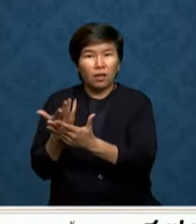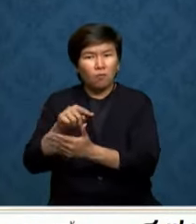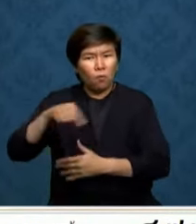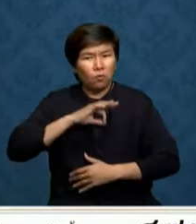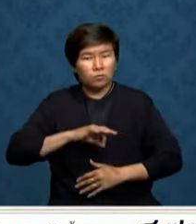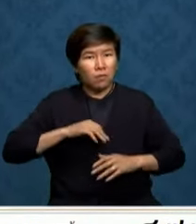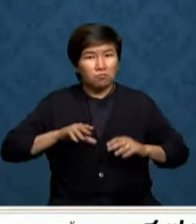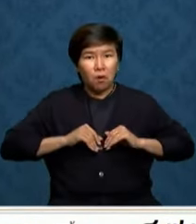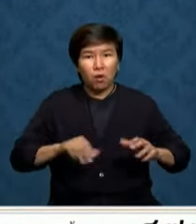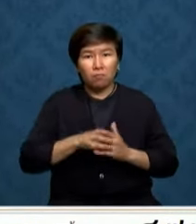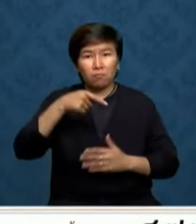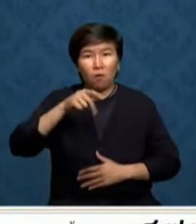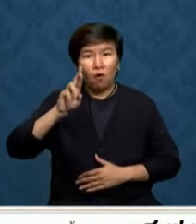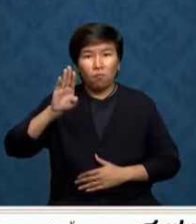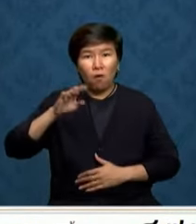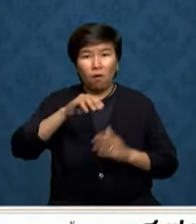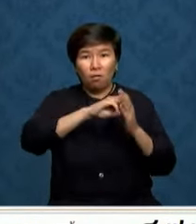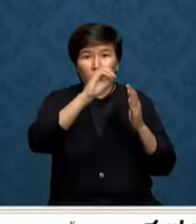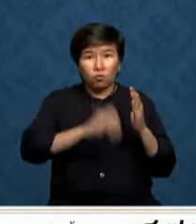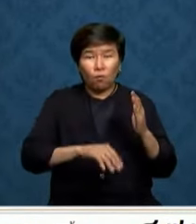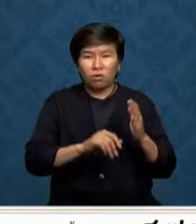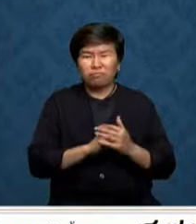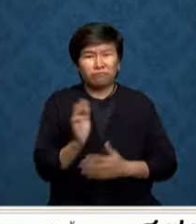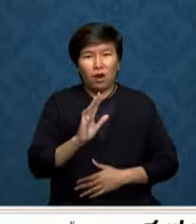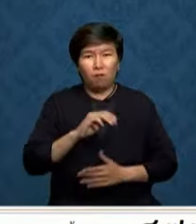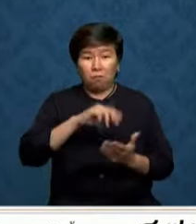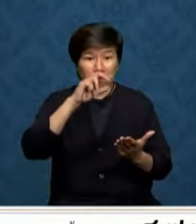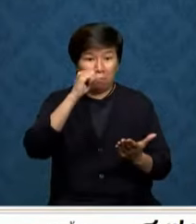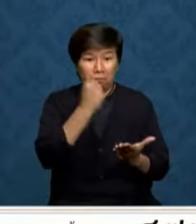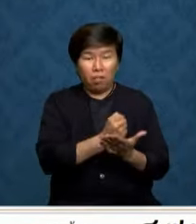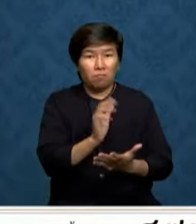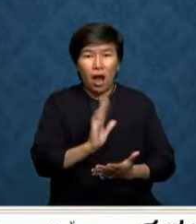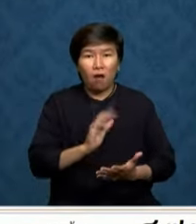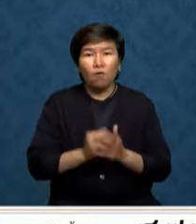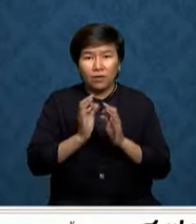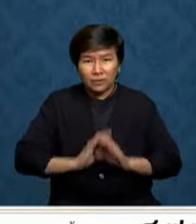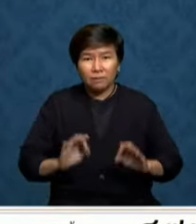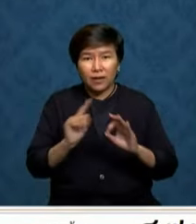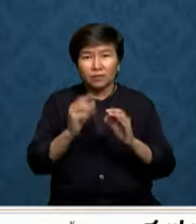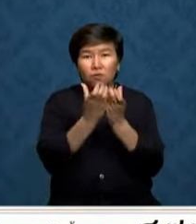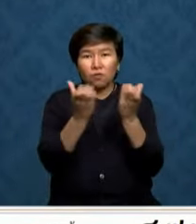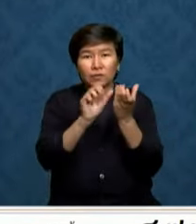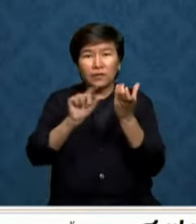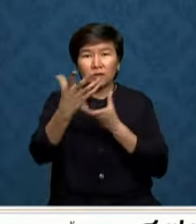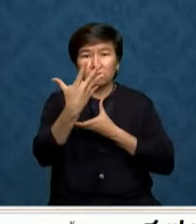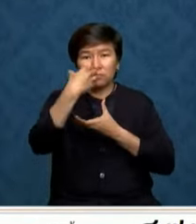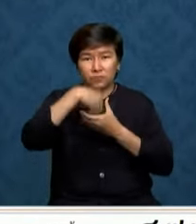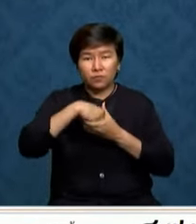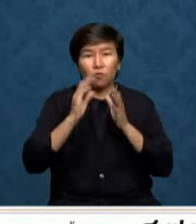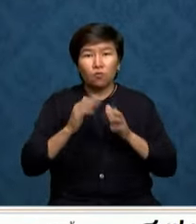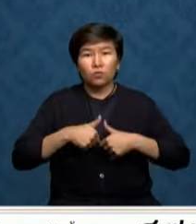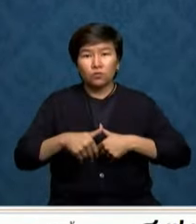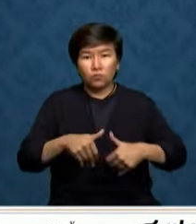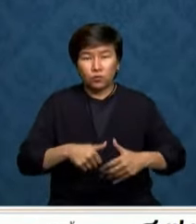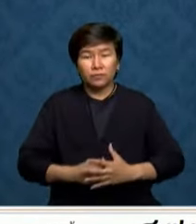ร่างพระบัญญัติฉบับนี้เพื่อรงไว้ซึ่งความศีลธรรมอันดีของประชาชน